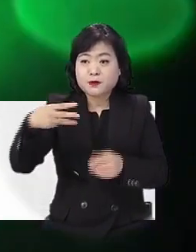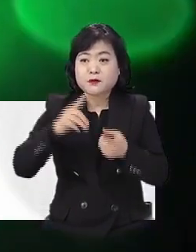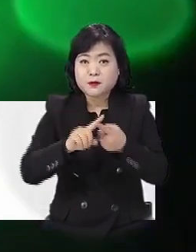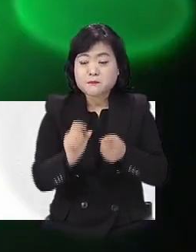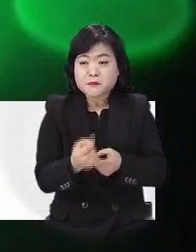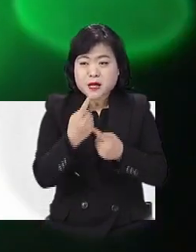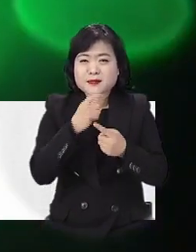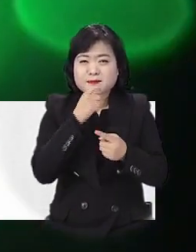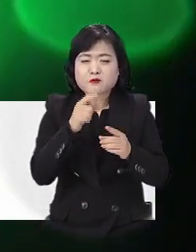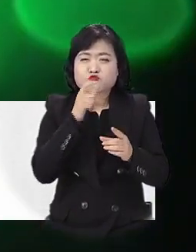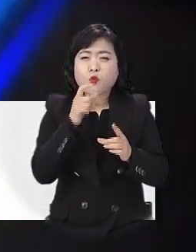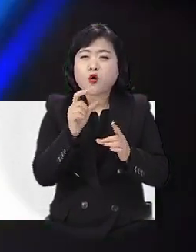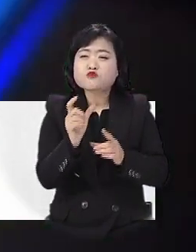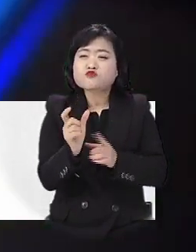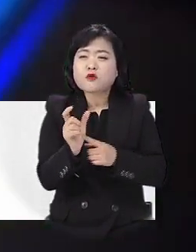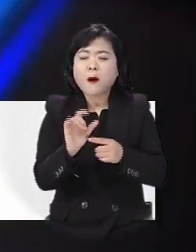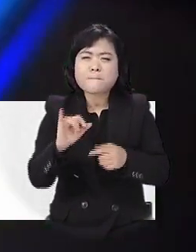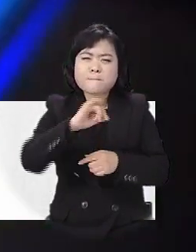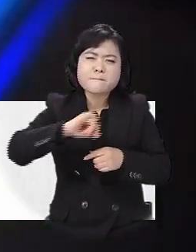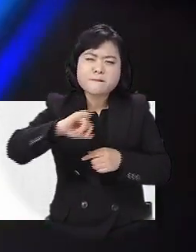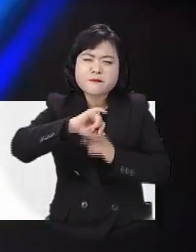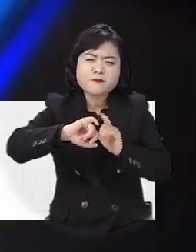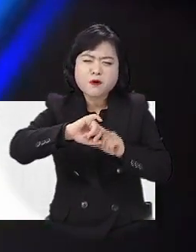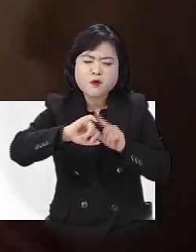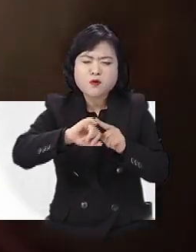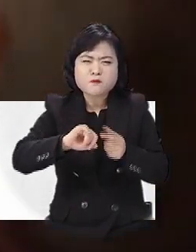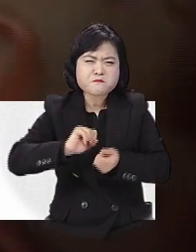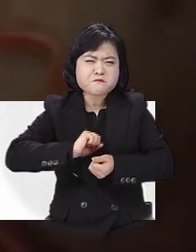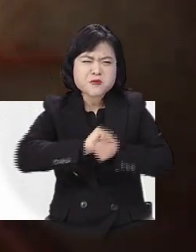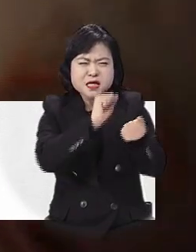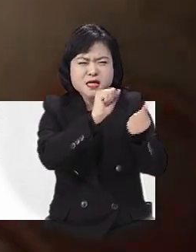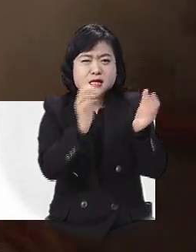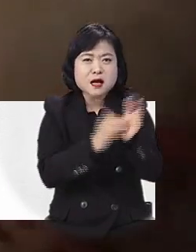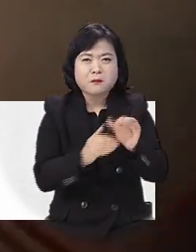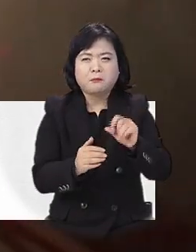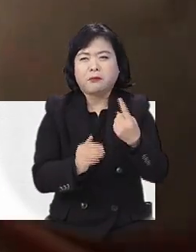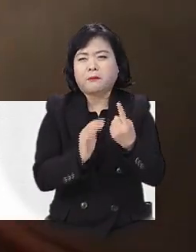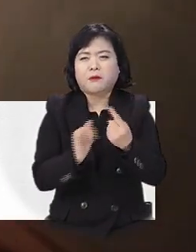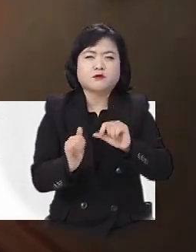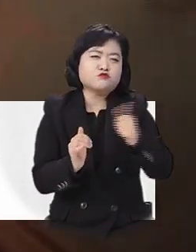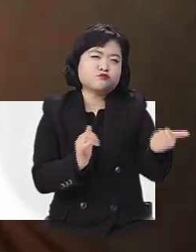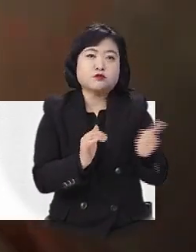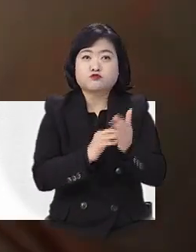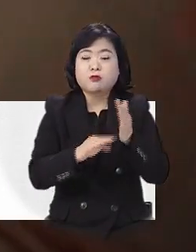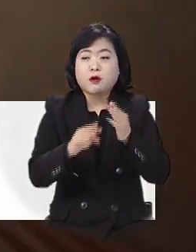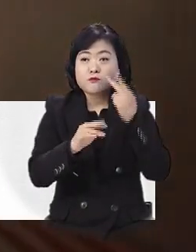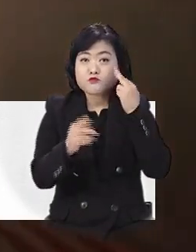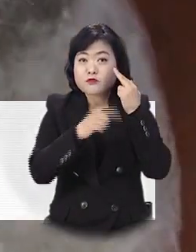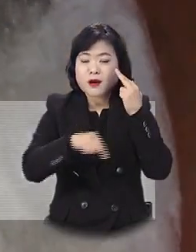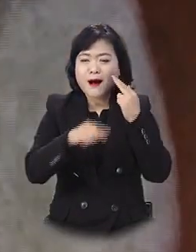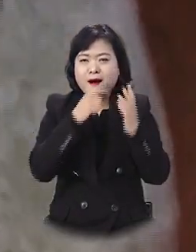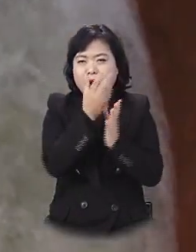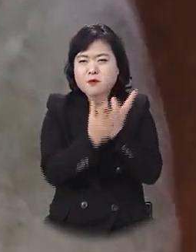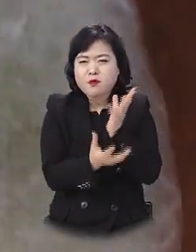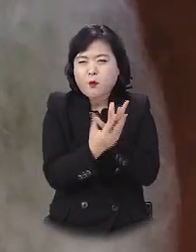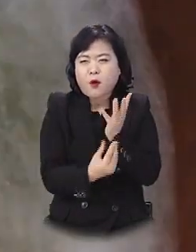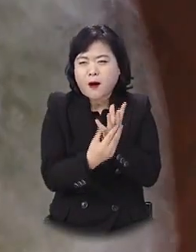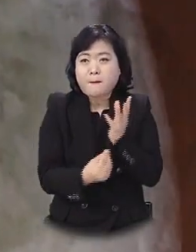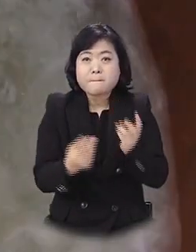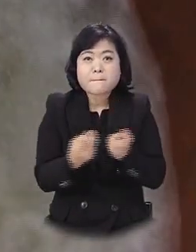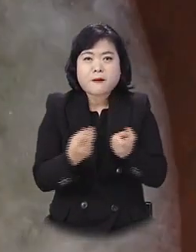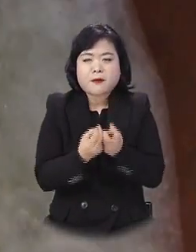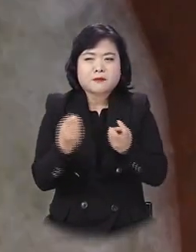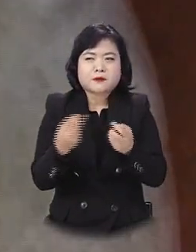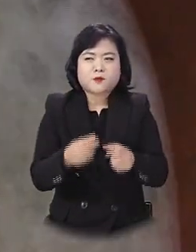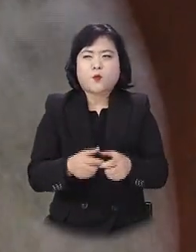상수원 수가 병원성 미생물 균에 오염된 100여 명이 숨진 이후 미국에서는 이 같은 강변로 과 방식이 다시